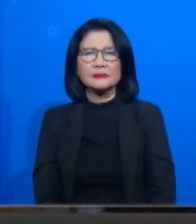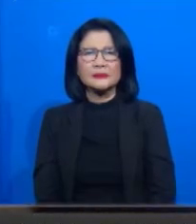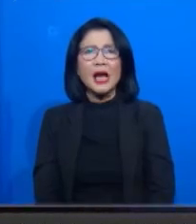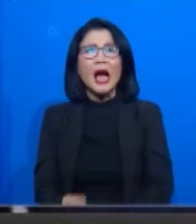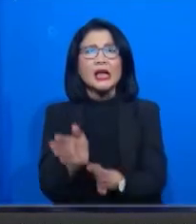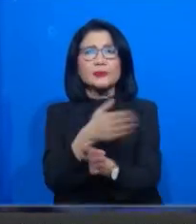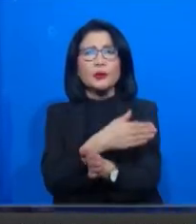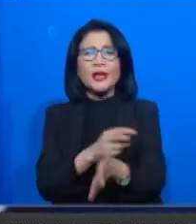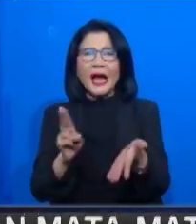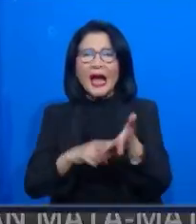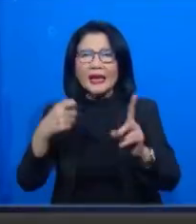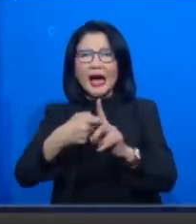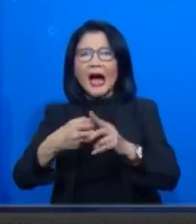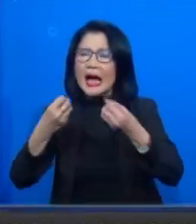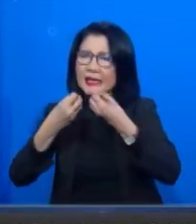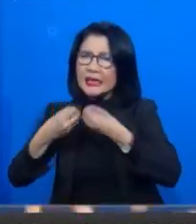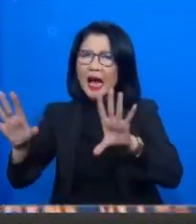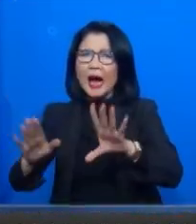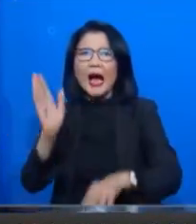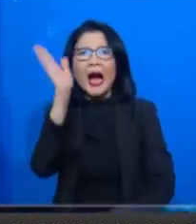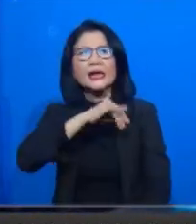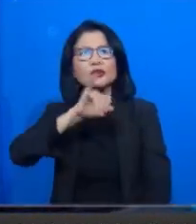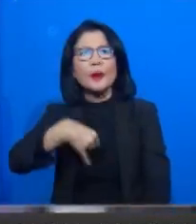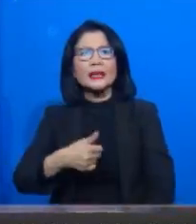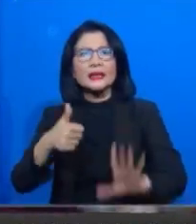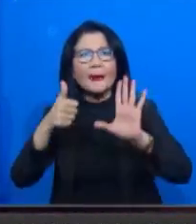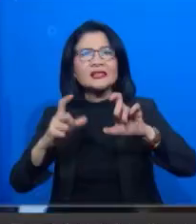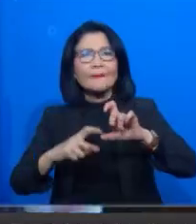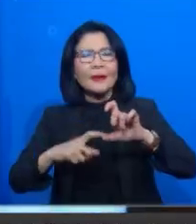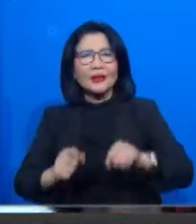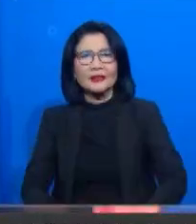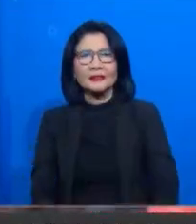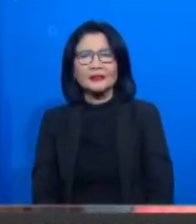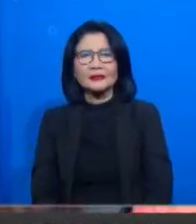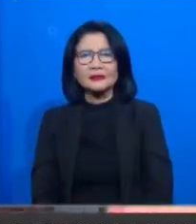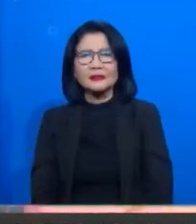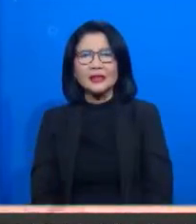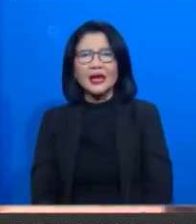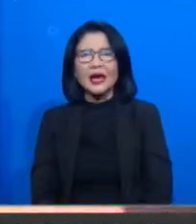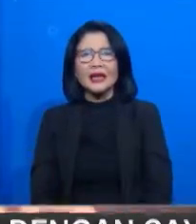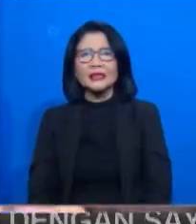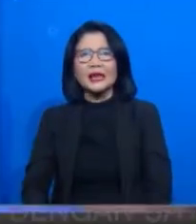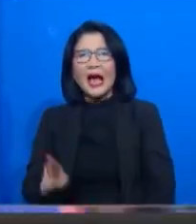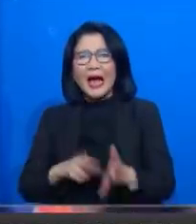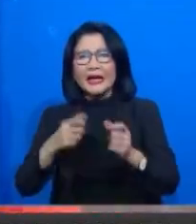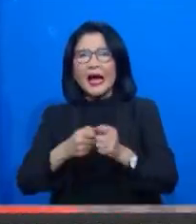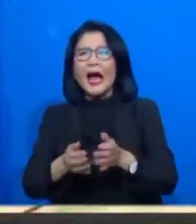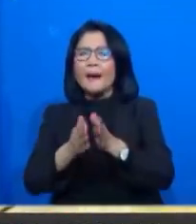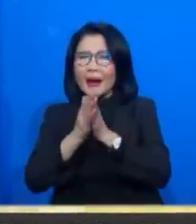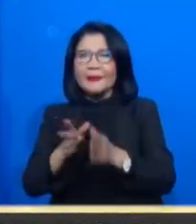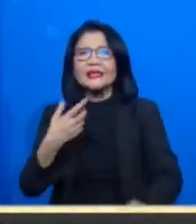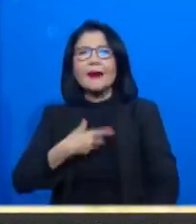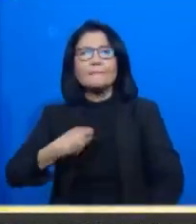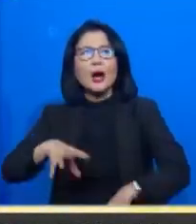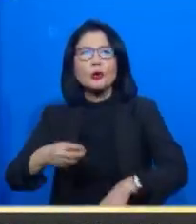Sebelumnya, NK dilaporkan hilang pada Jumat 6 September. Saat itu, ia pamit untuk berjualan gorengan keliling